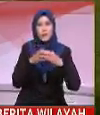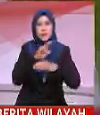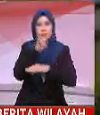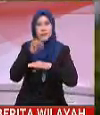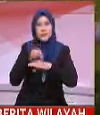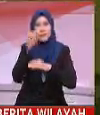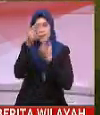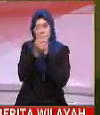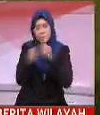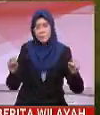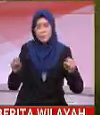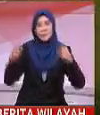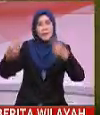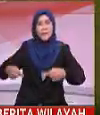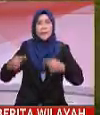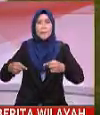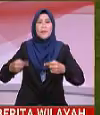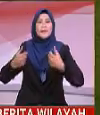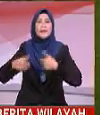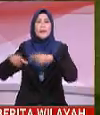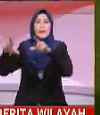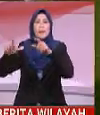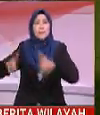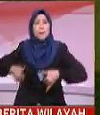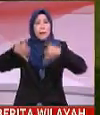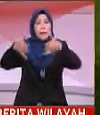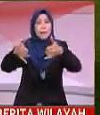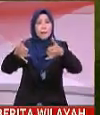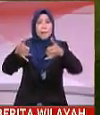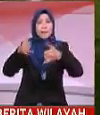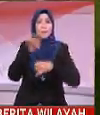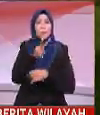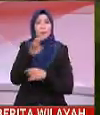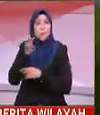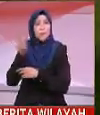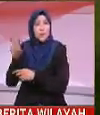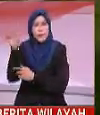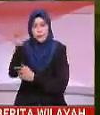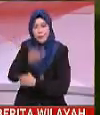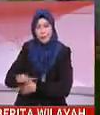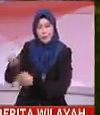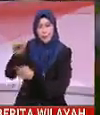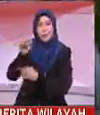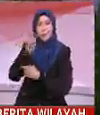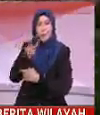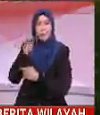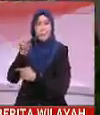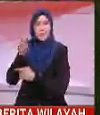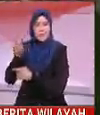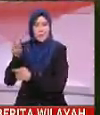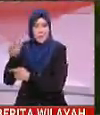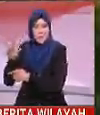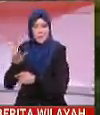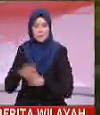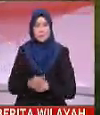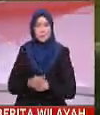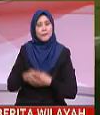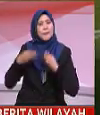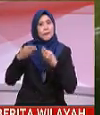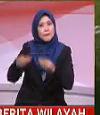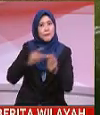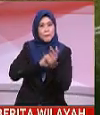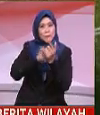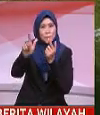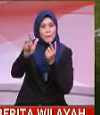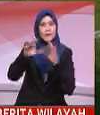sebagai persediaan menjelang aksi kelayakan Piala Dunia 2022, Piala Asia 2023. Dia diberi pelepasan